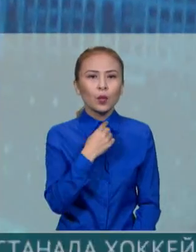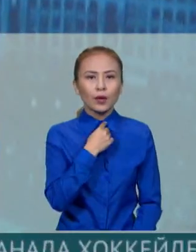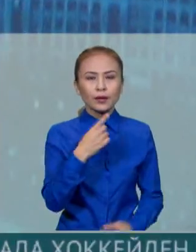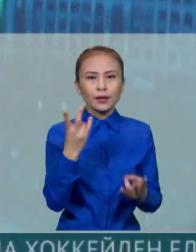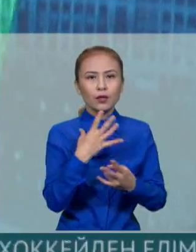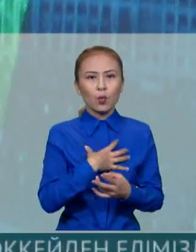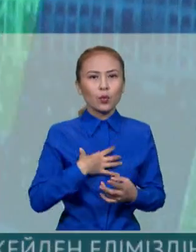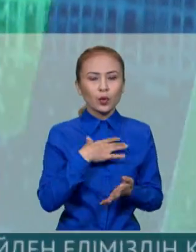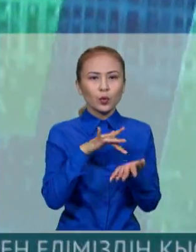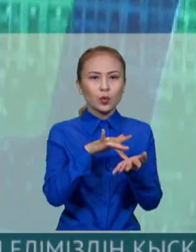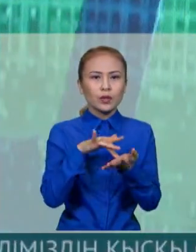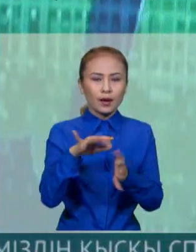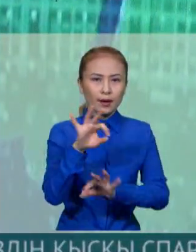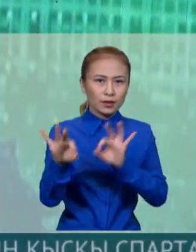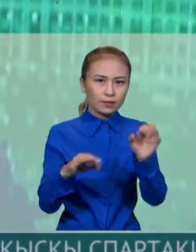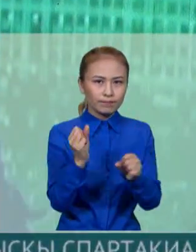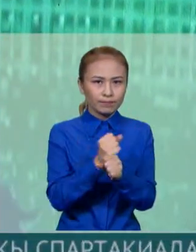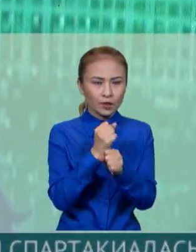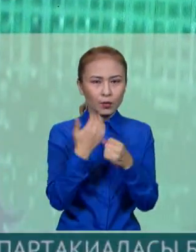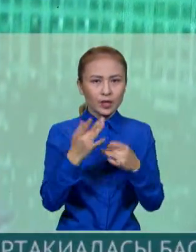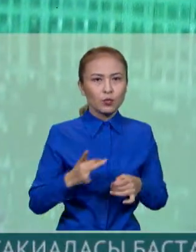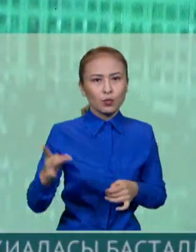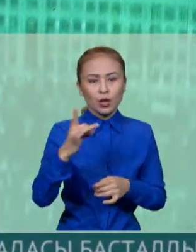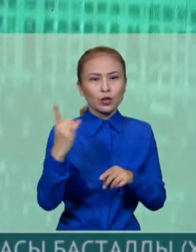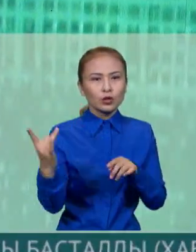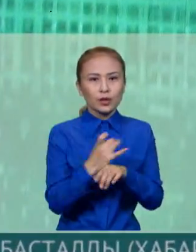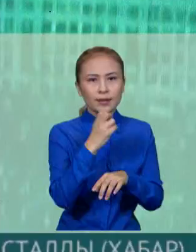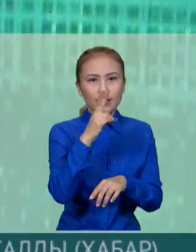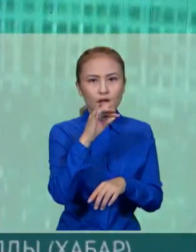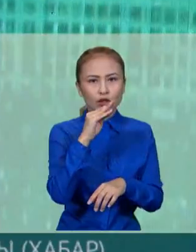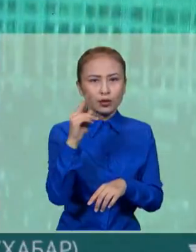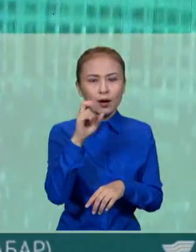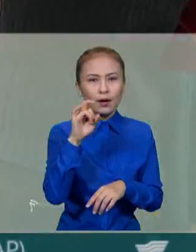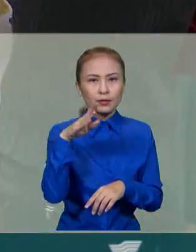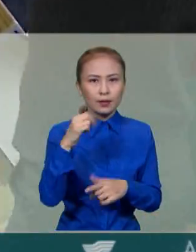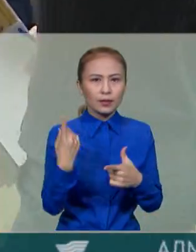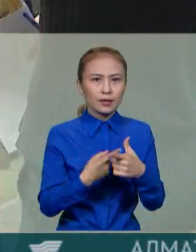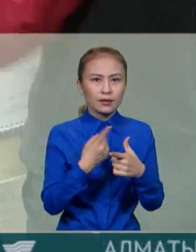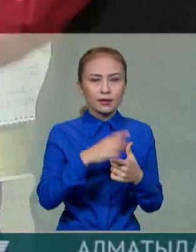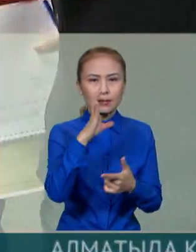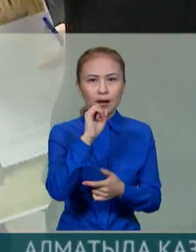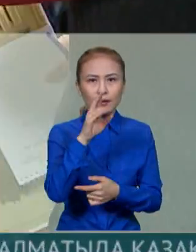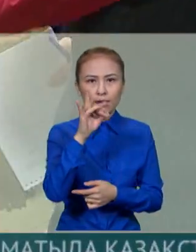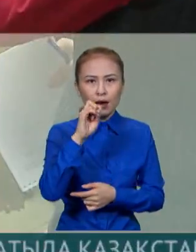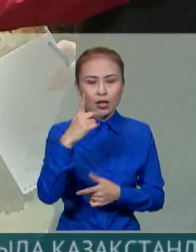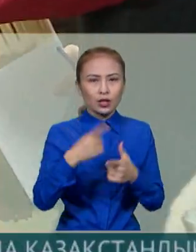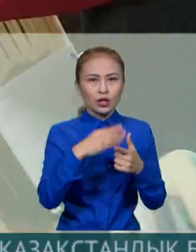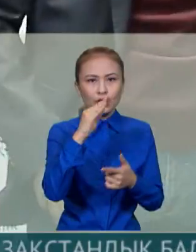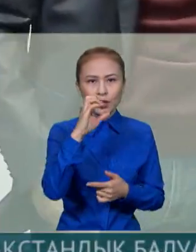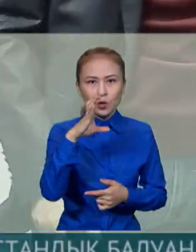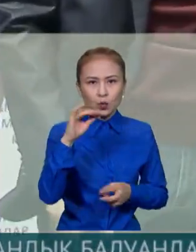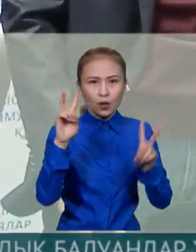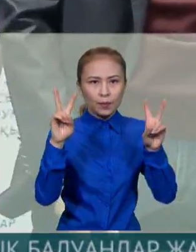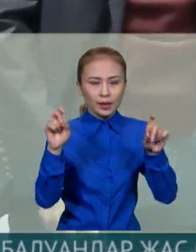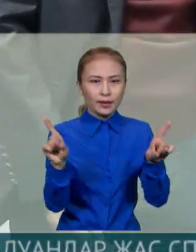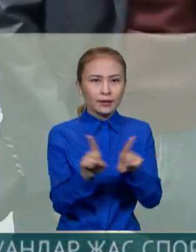Талдықорғанда киелі орындардың туристік картасы жасалды. Бұл республикадағы тұңғыш скретч карта. Ол сакральды Жетісу деп аталады. Оған